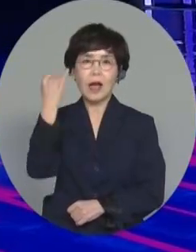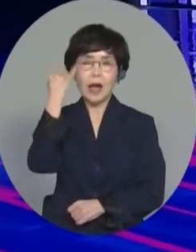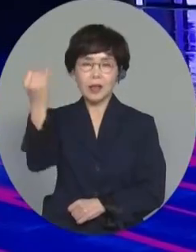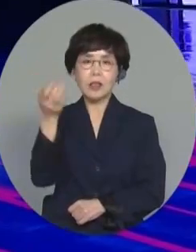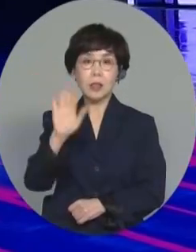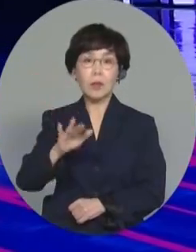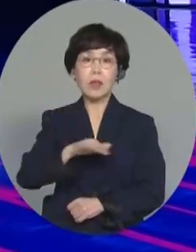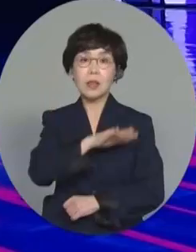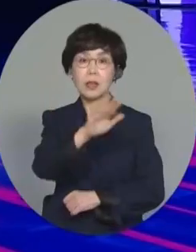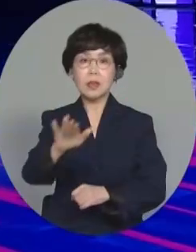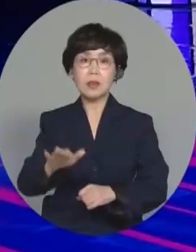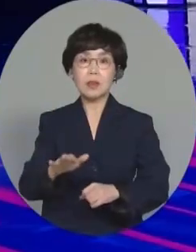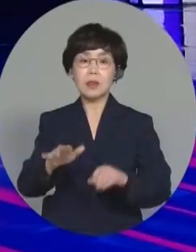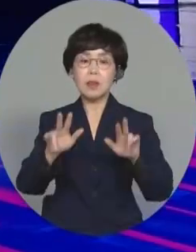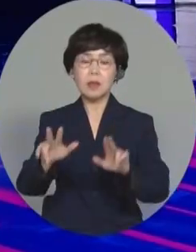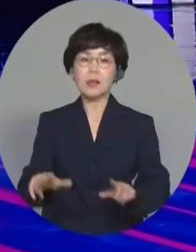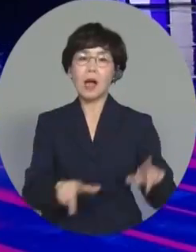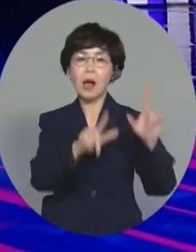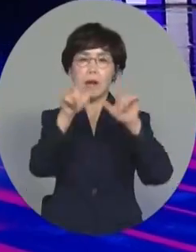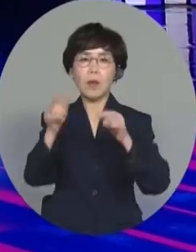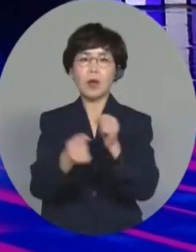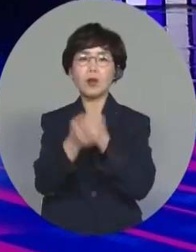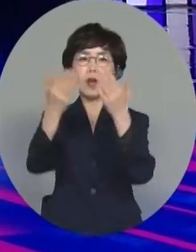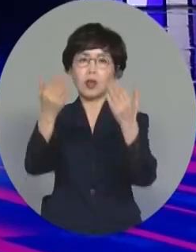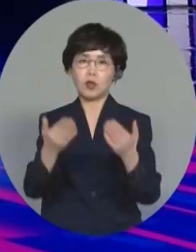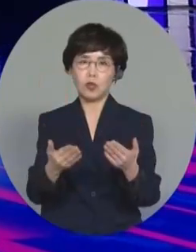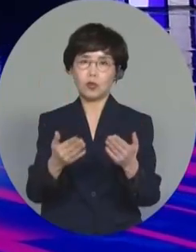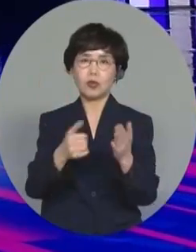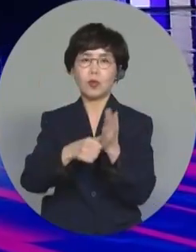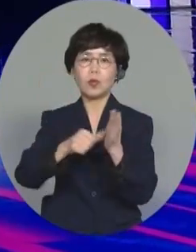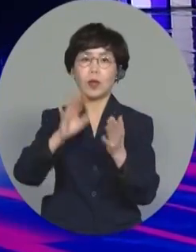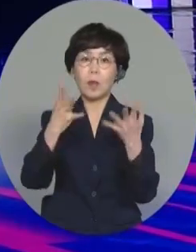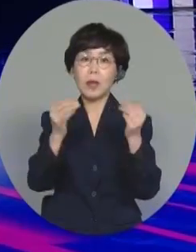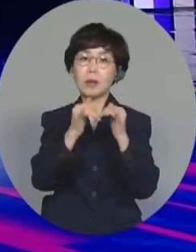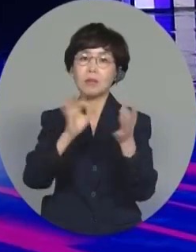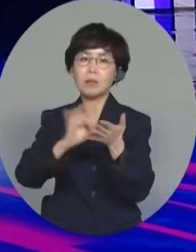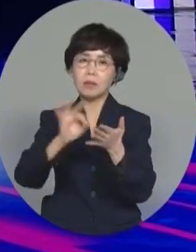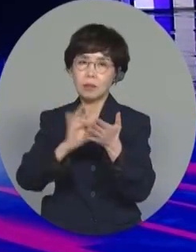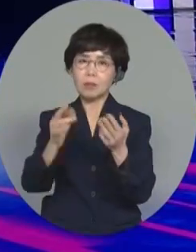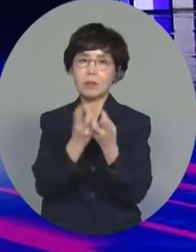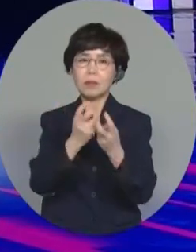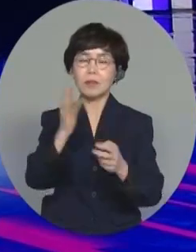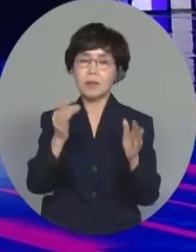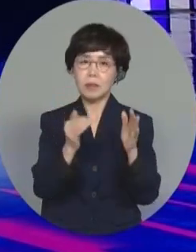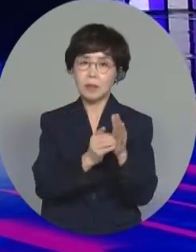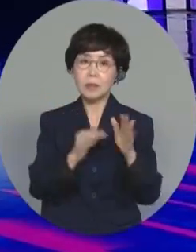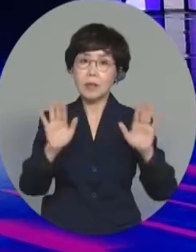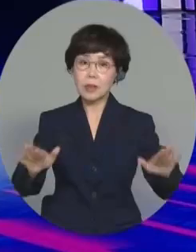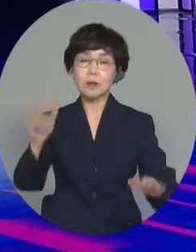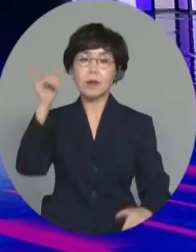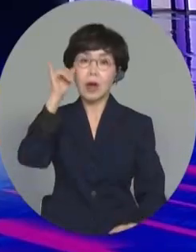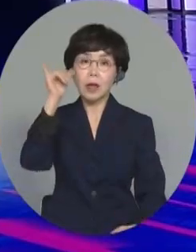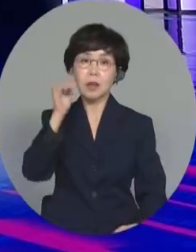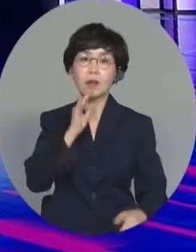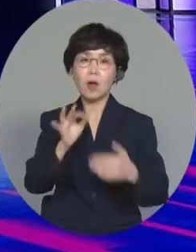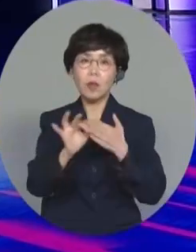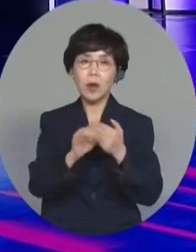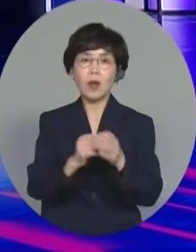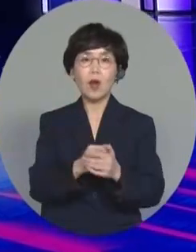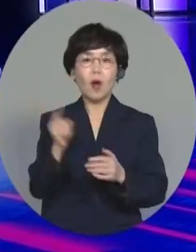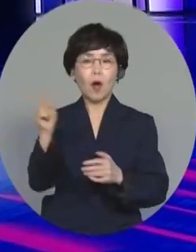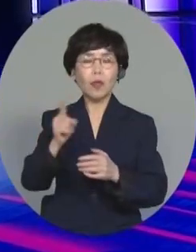영향을 미치는 실질적인 도구가 되고 수백만 명이 사용하는 도구가 되었습니다. 그러면은 현재 AI는 어떠한 상황에